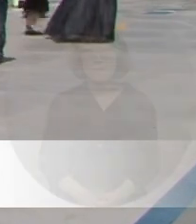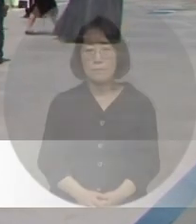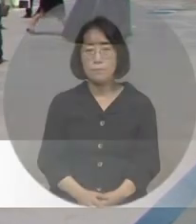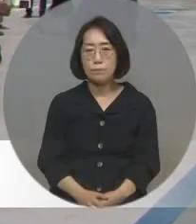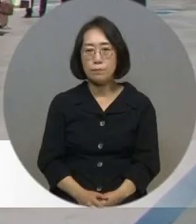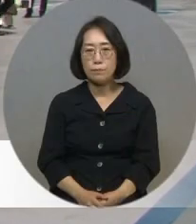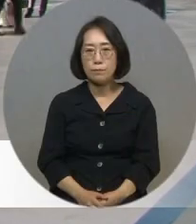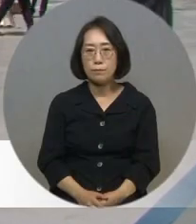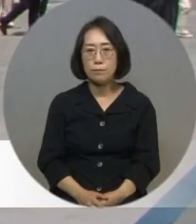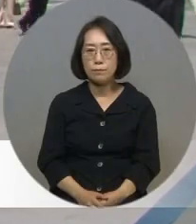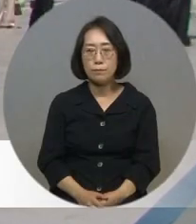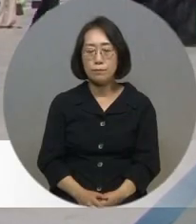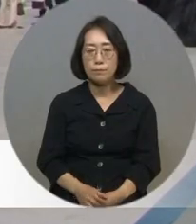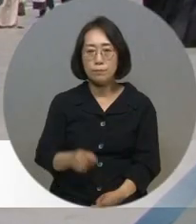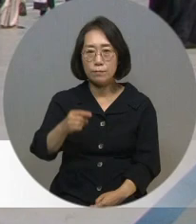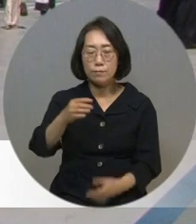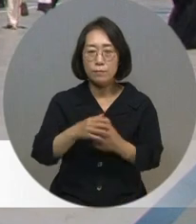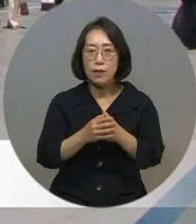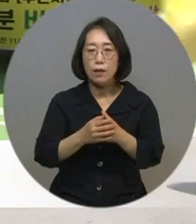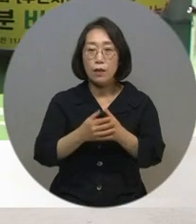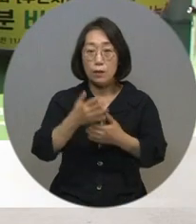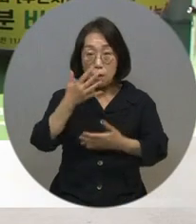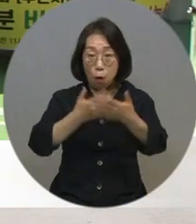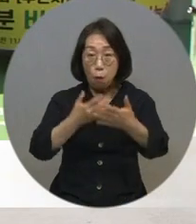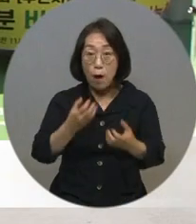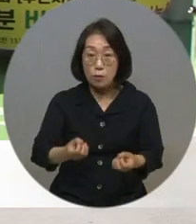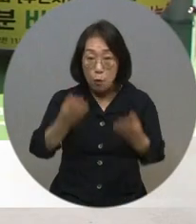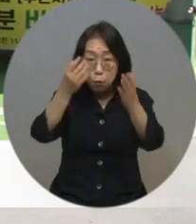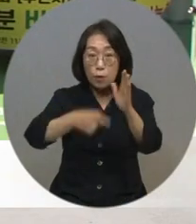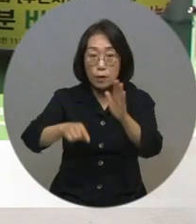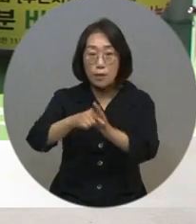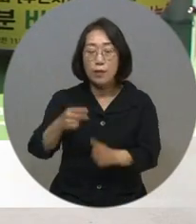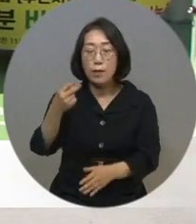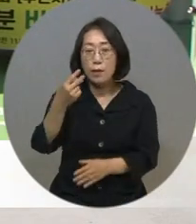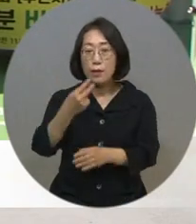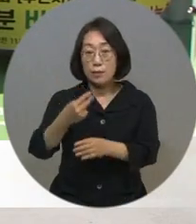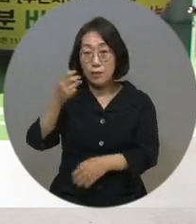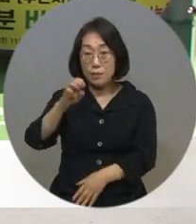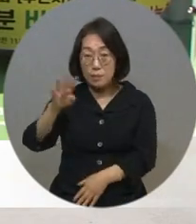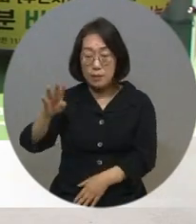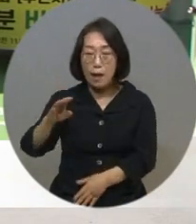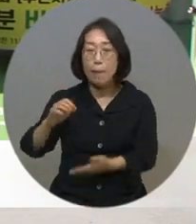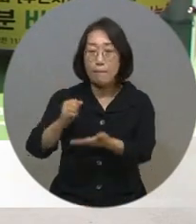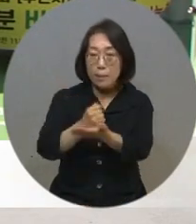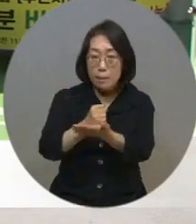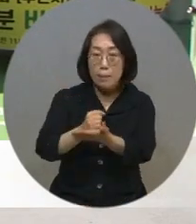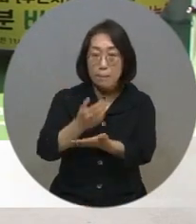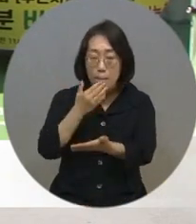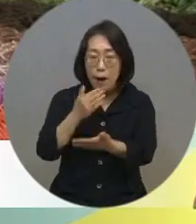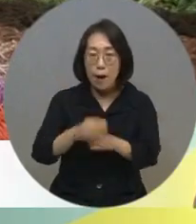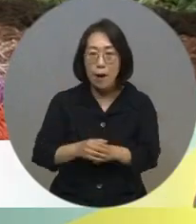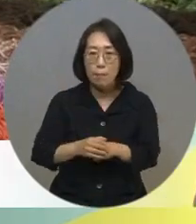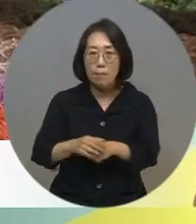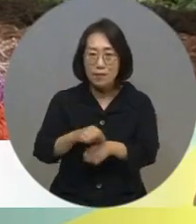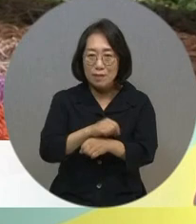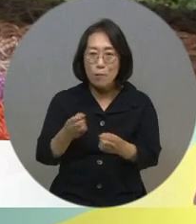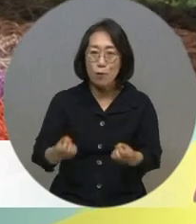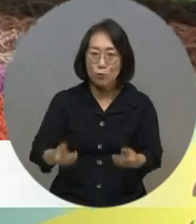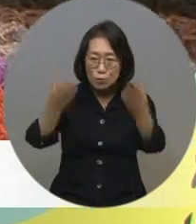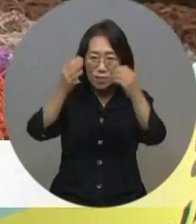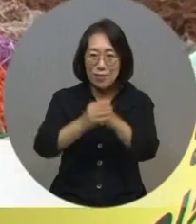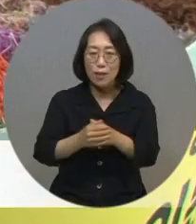영화 부전시장 성공 기원제를 위한 2024인분 비빔밥 퍼포먼스가 지난 13일